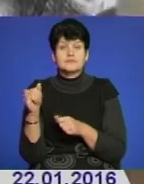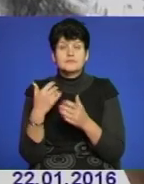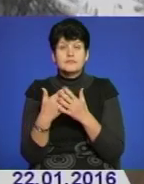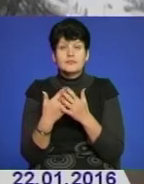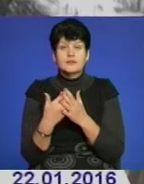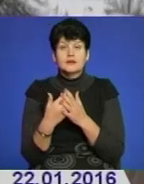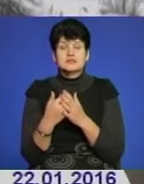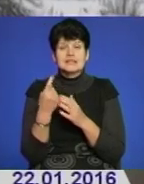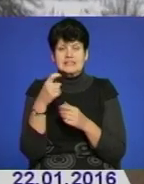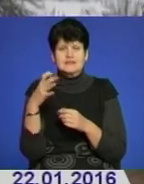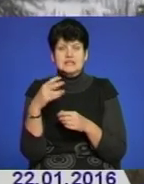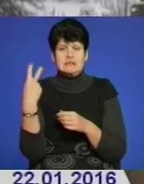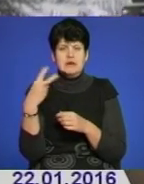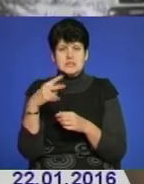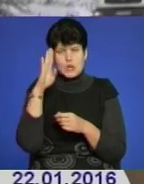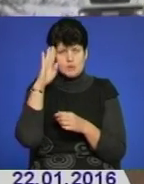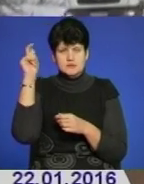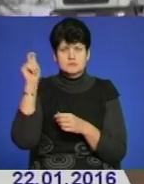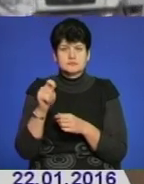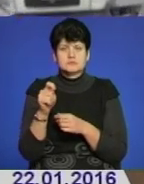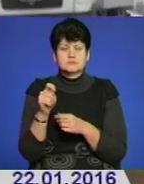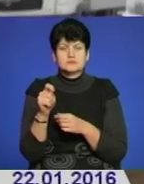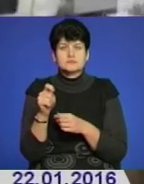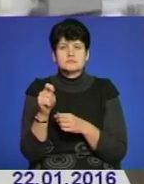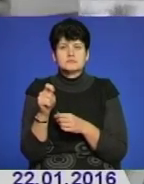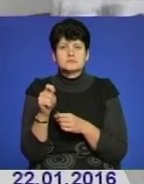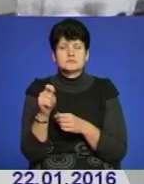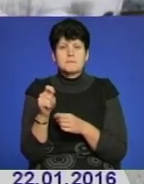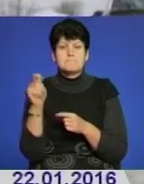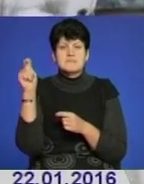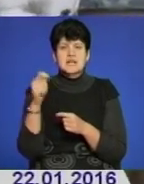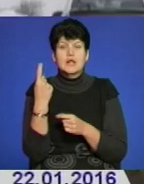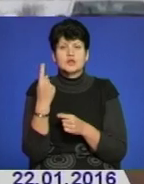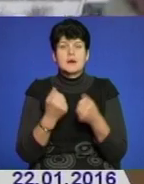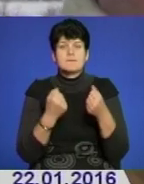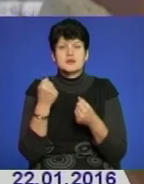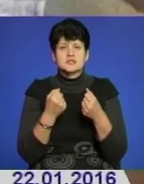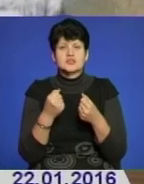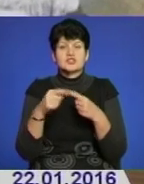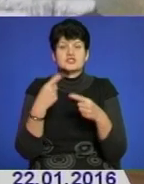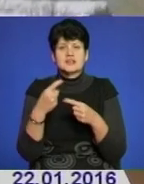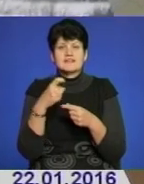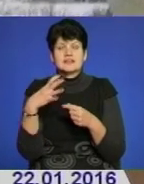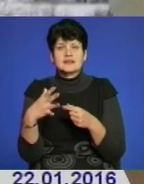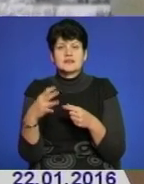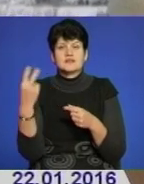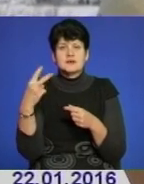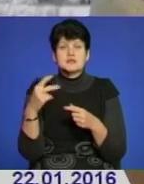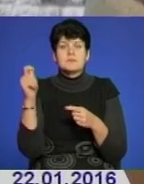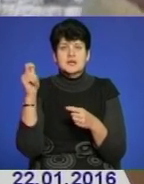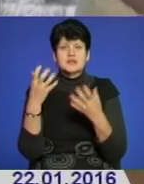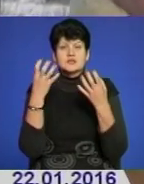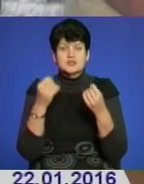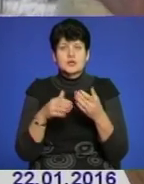Десь за хвилин 20 вже хлопці були тут. Приїхала одна машина, за хвилин 20, другі за півгодини вже за ними під'їхали,